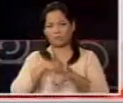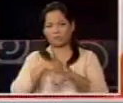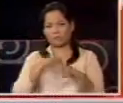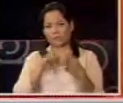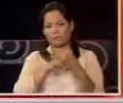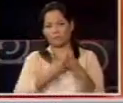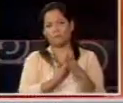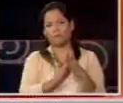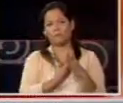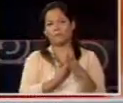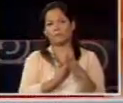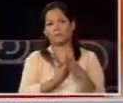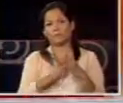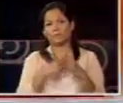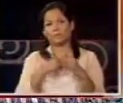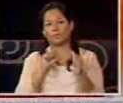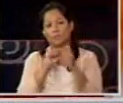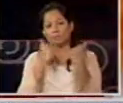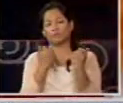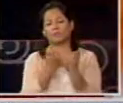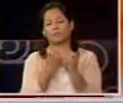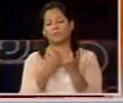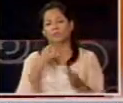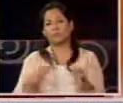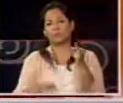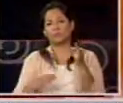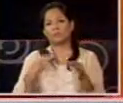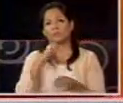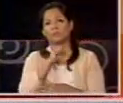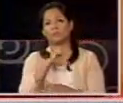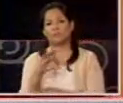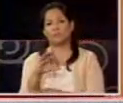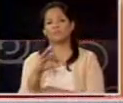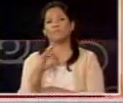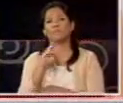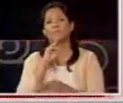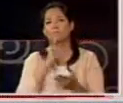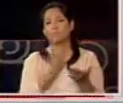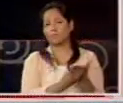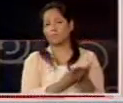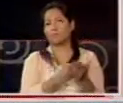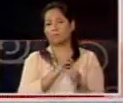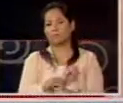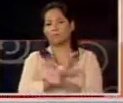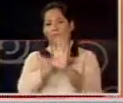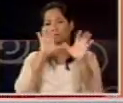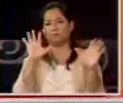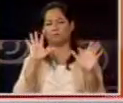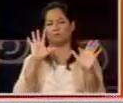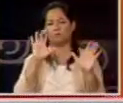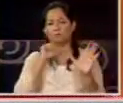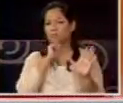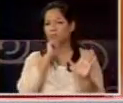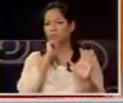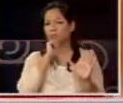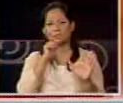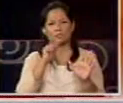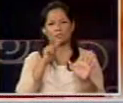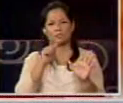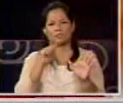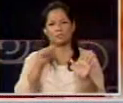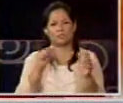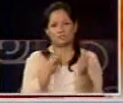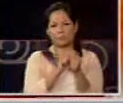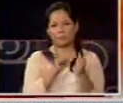hong Associate Justice ng Supreme Court. Mapapatunayan naman po at malinaw na hindi po siya nakialam dito kung yun